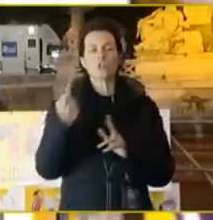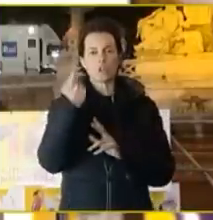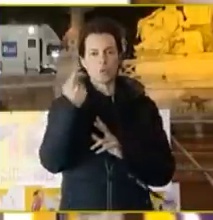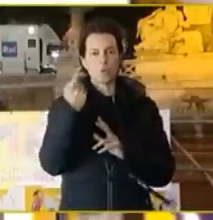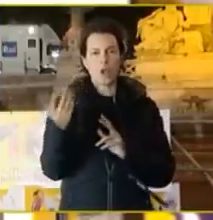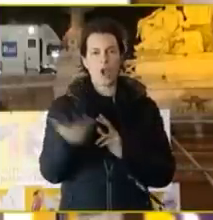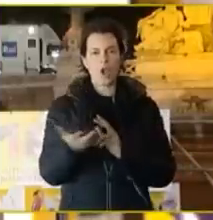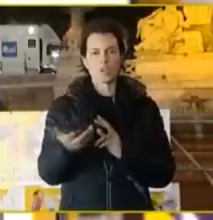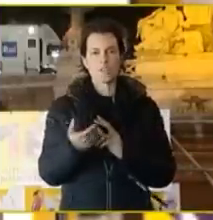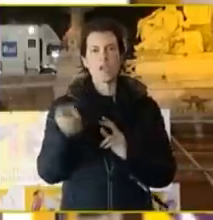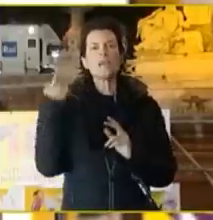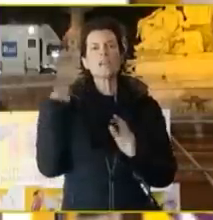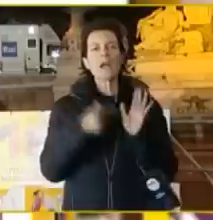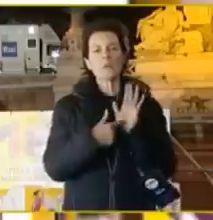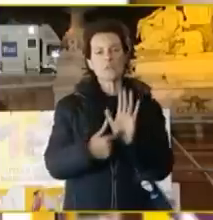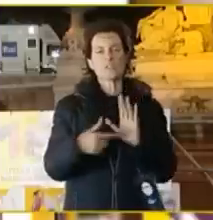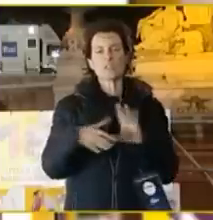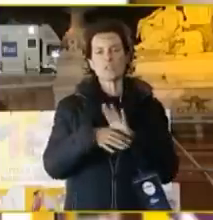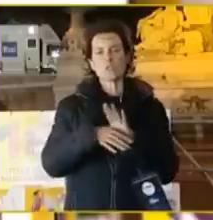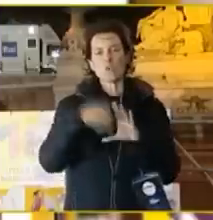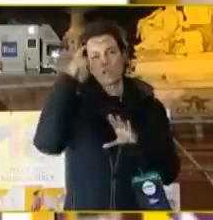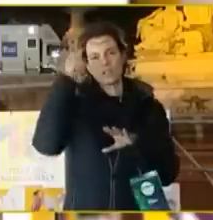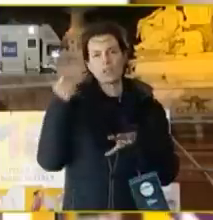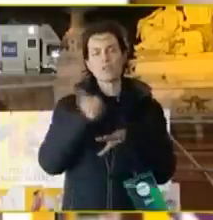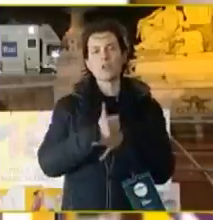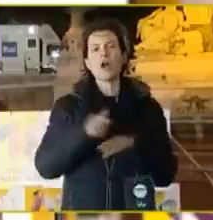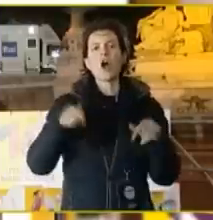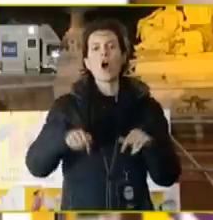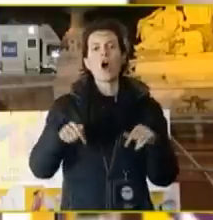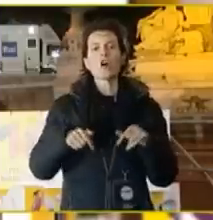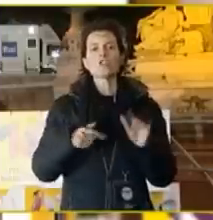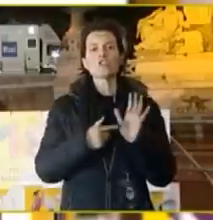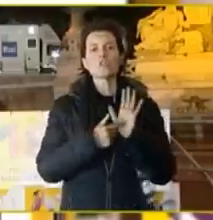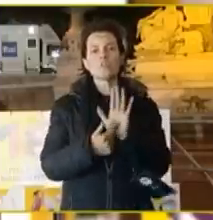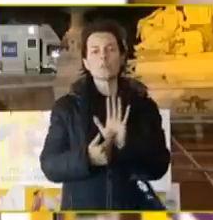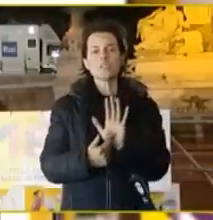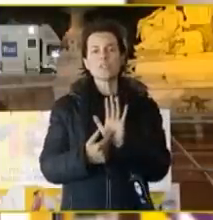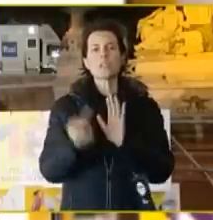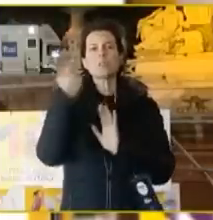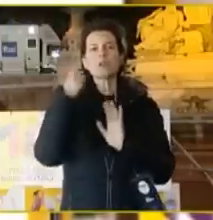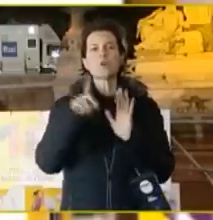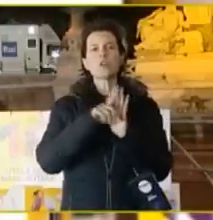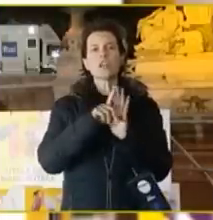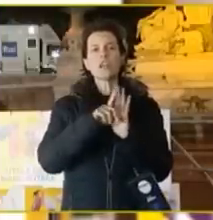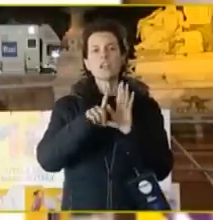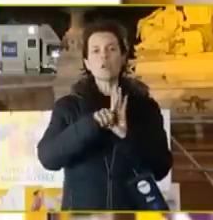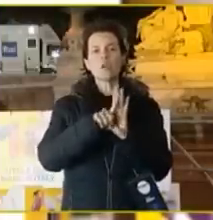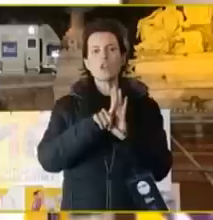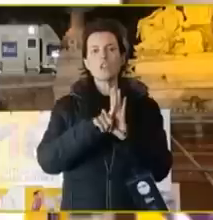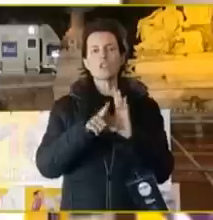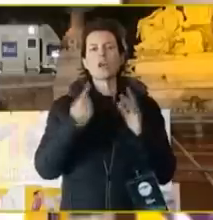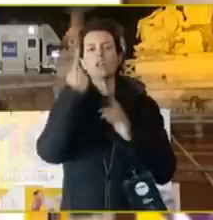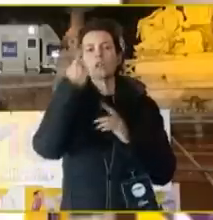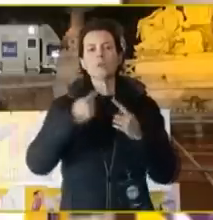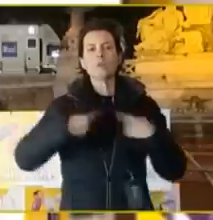Ieri vi ho presentato la squadra di governo. Oggi vi presento il nostro primo decreto legge del primo Consiglio